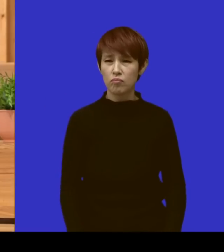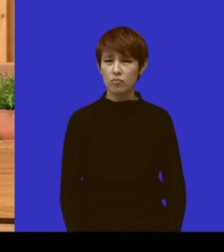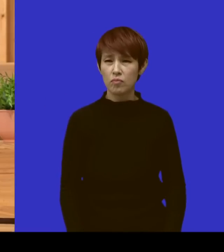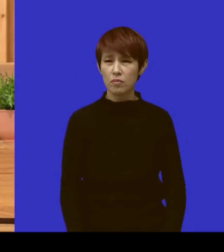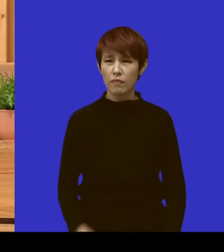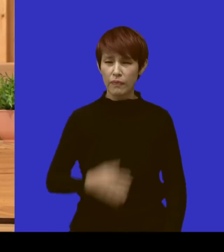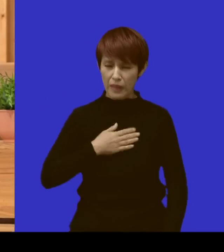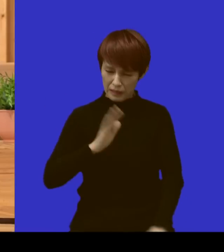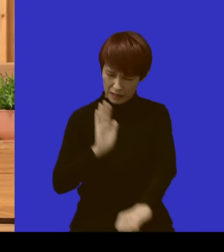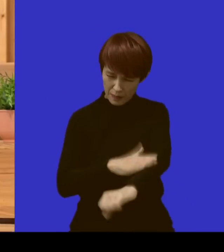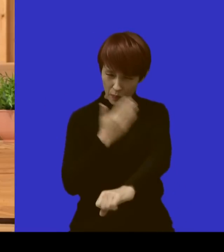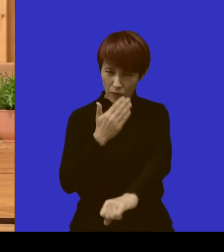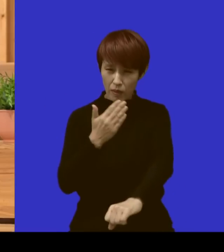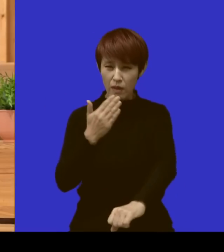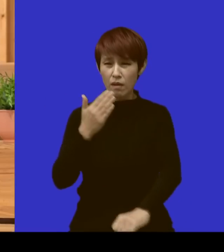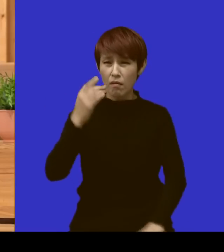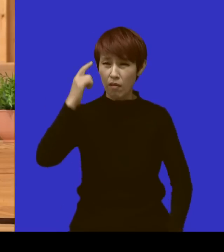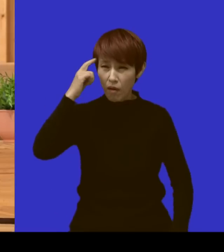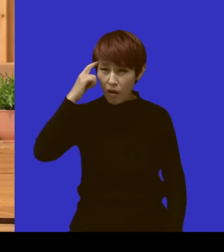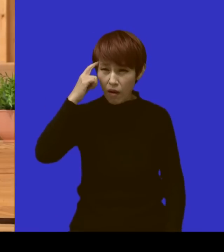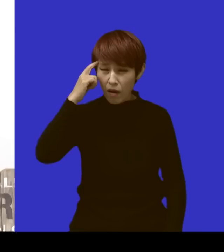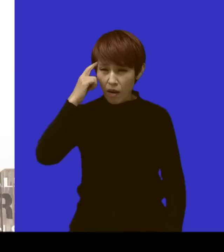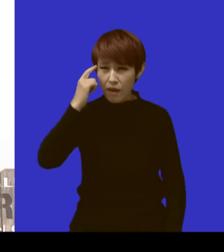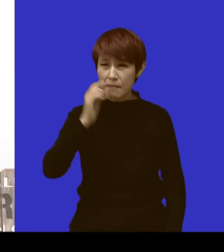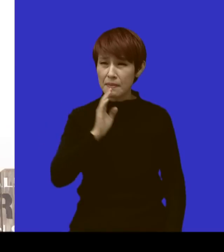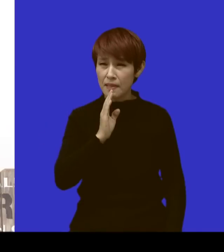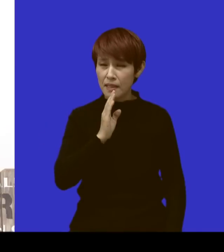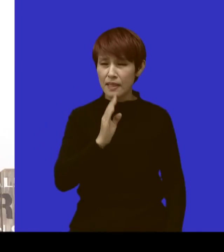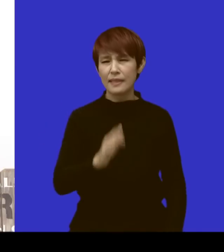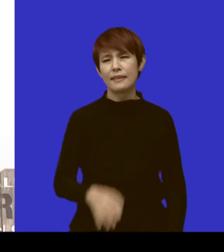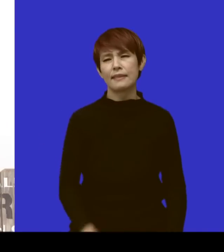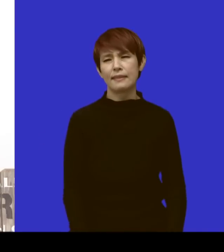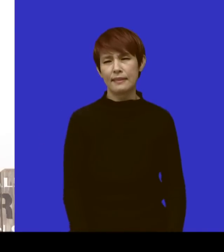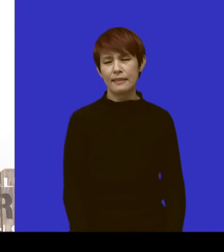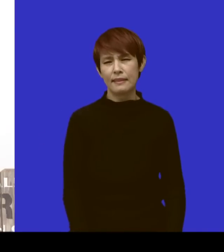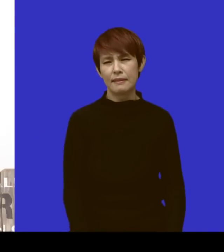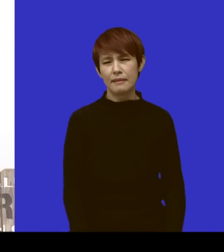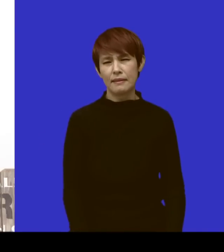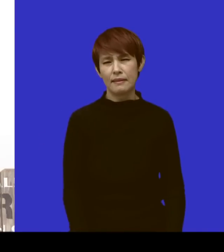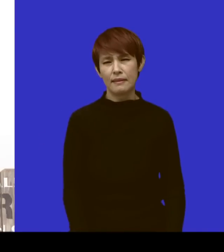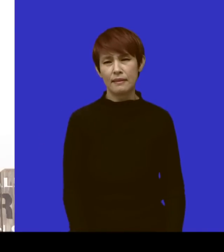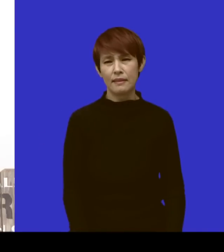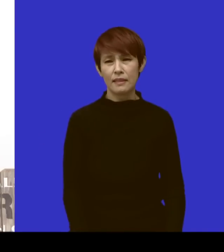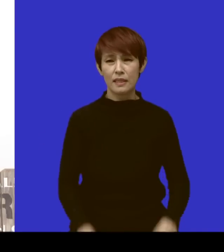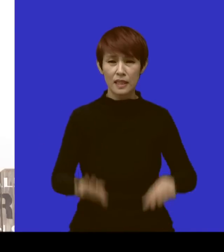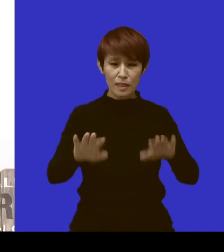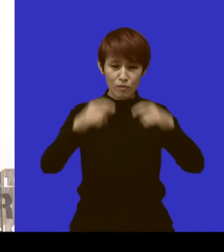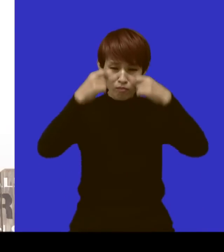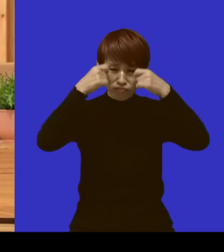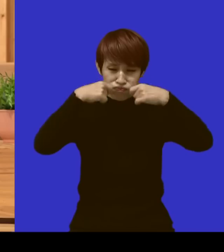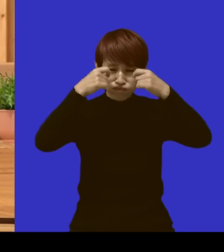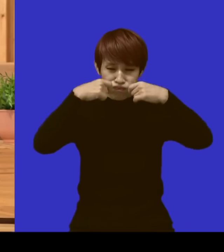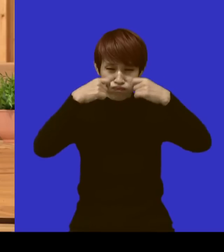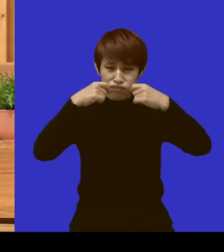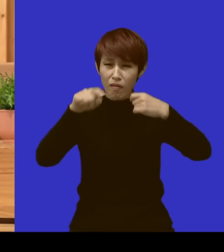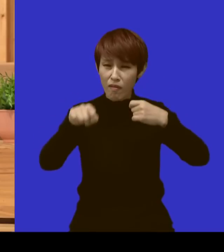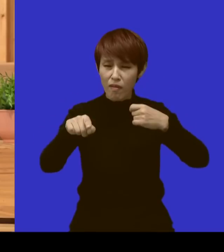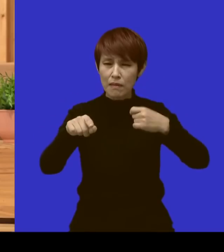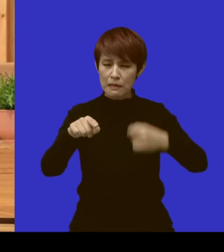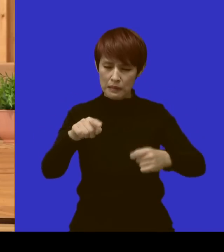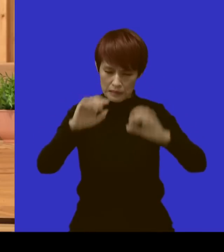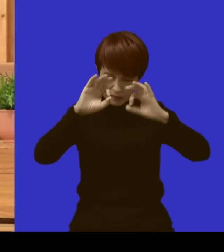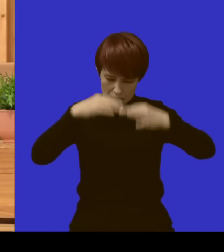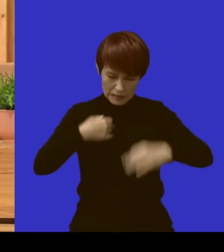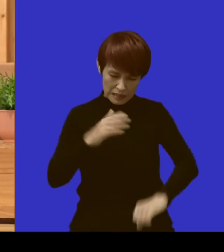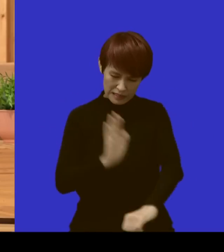그게 다 내 탓이라고 자책을 하셨던 것 같아요. 제 생각에는. 그래서 계속 지금도 눈물이 나시는 이유가 그 자책이 계속